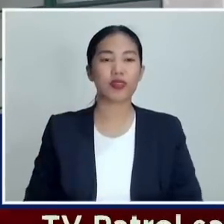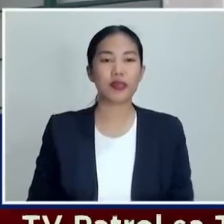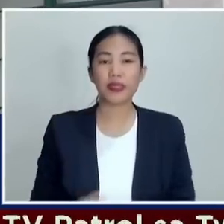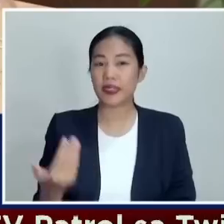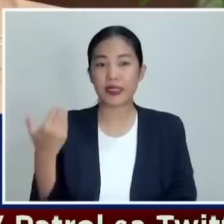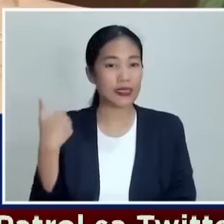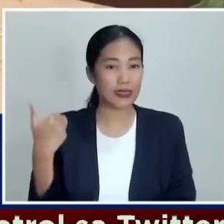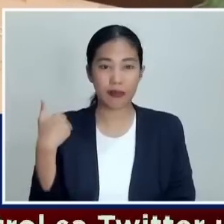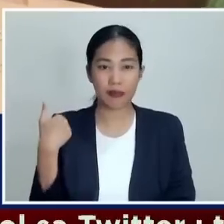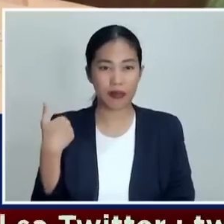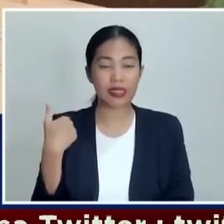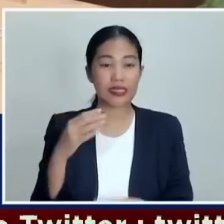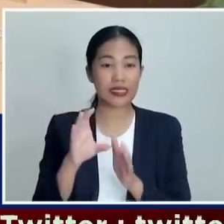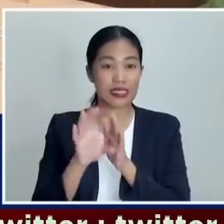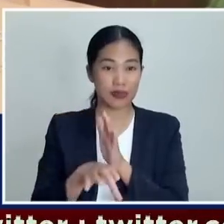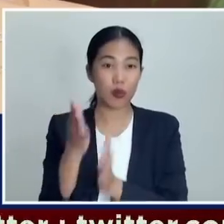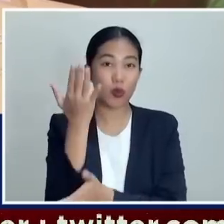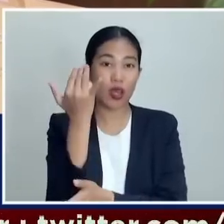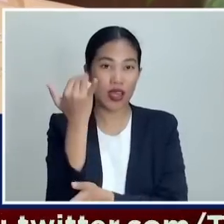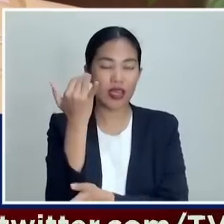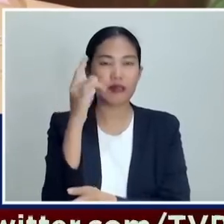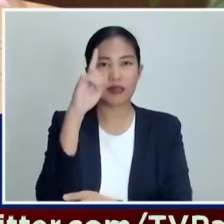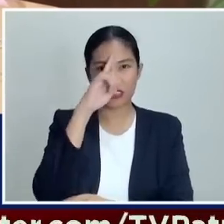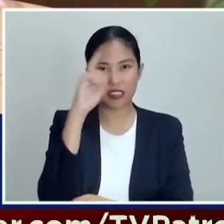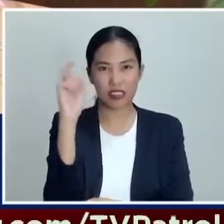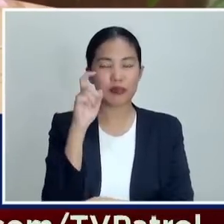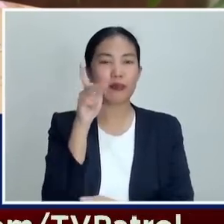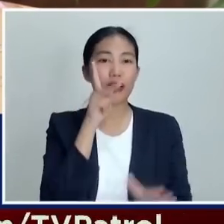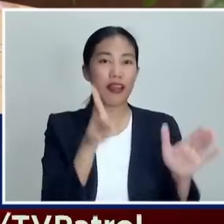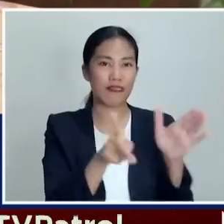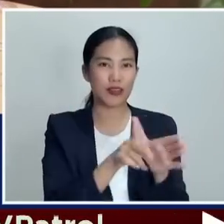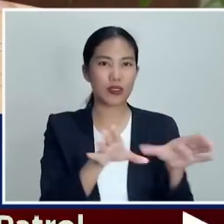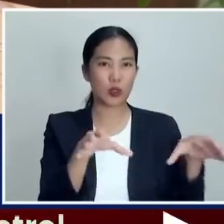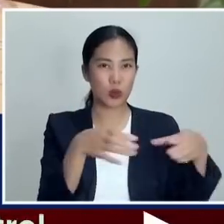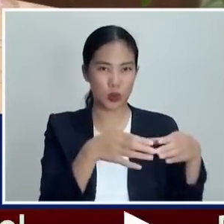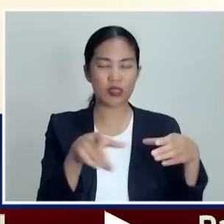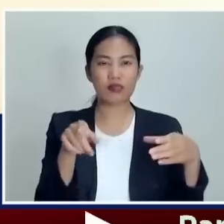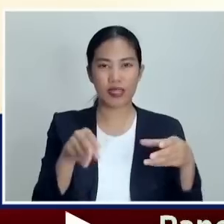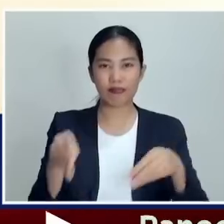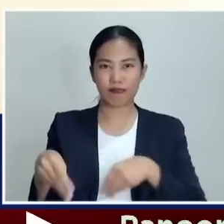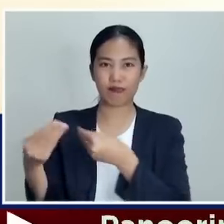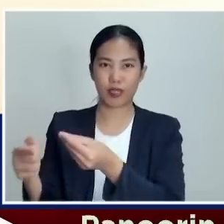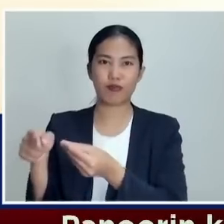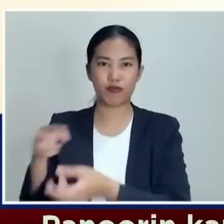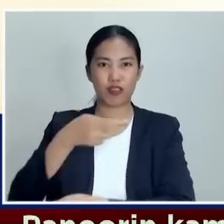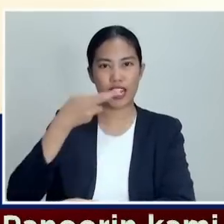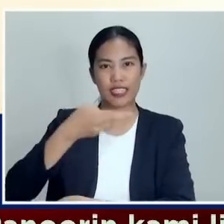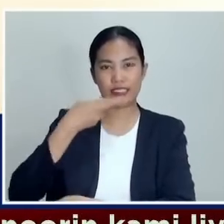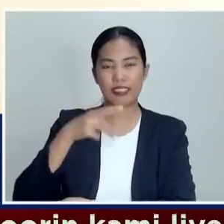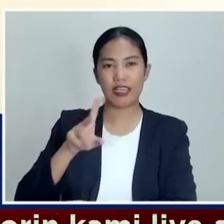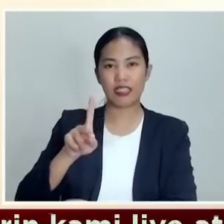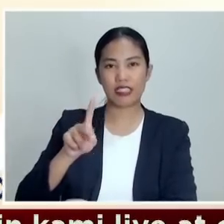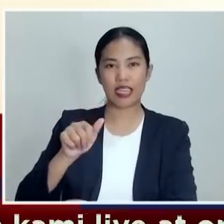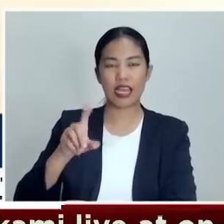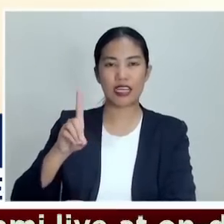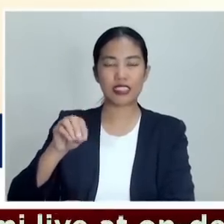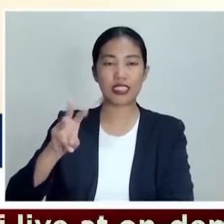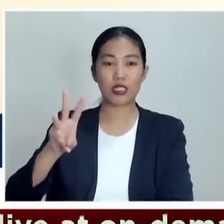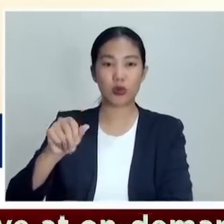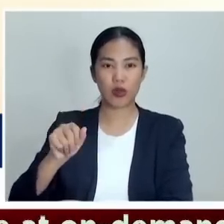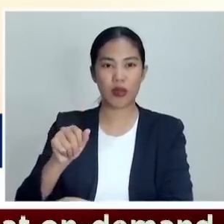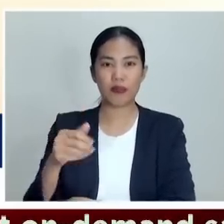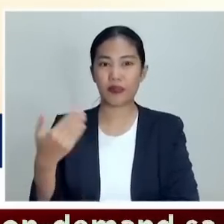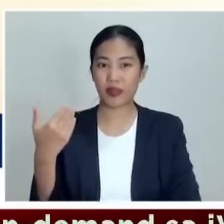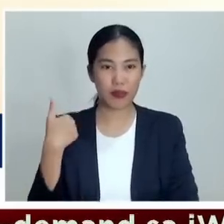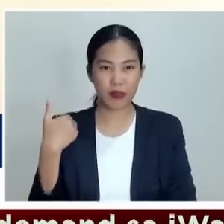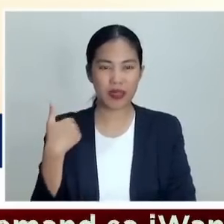Kadiwa stores dahil pribadong sektor pa ang nagsusupply ng bigas doon ngayon. Hindi natin kasi mapaparehas by island,